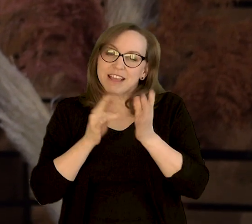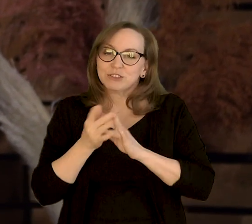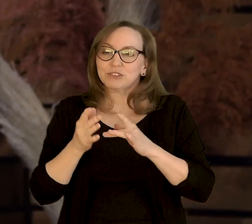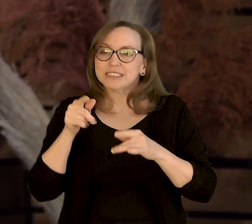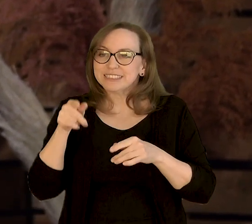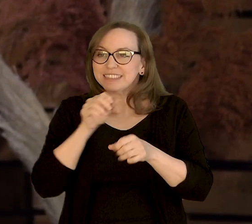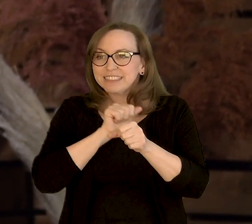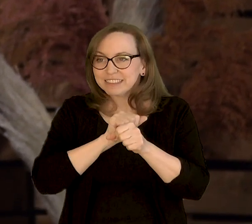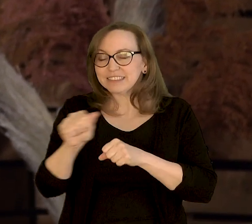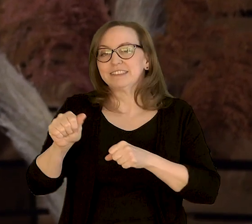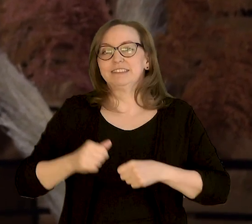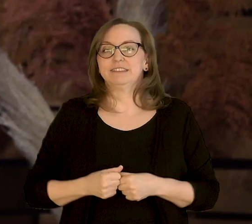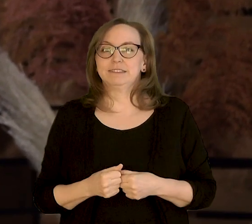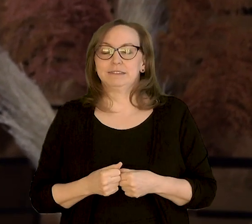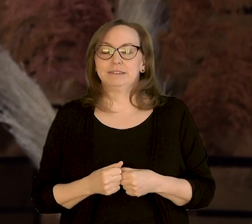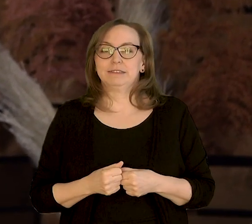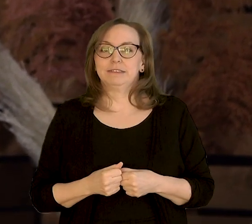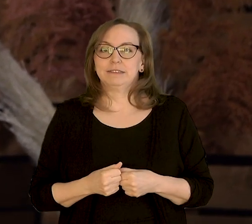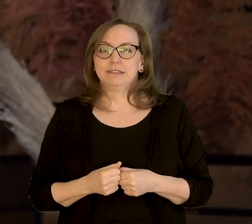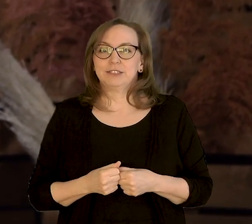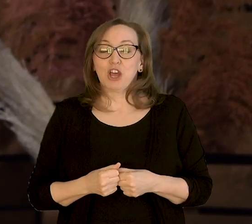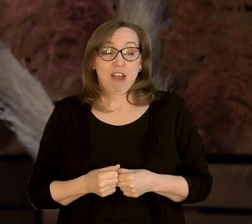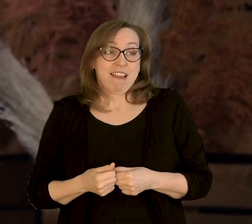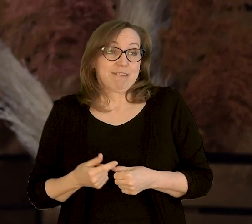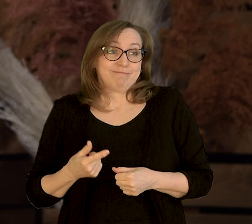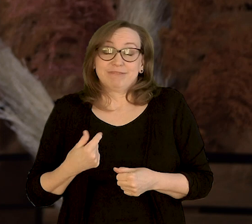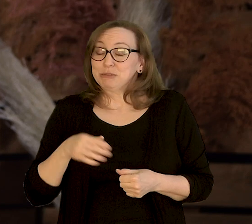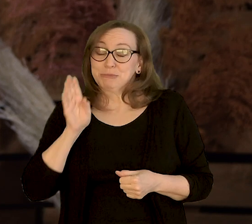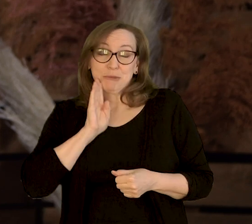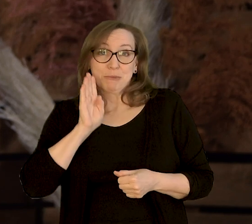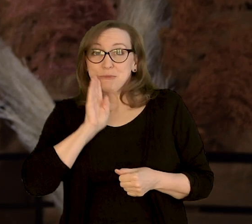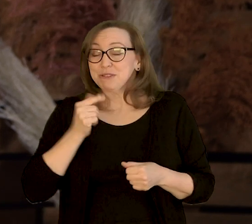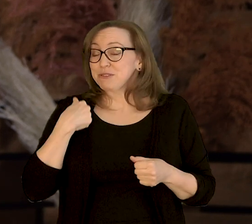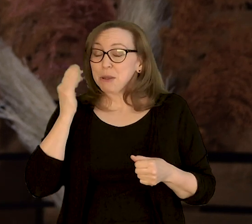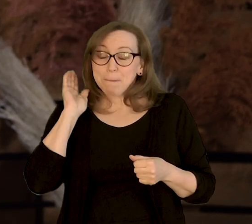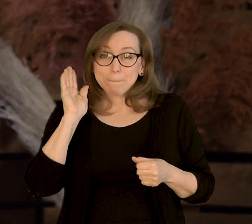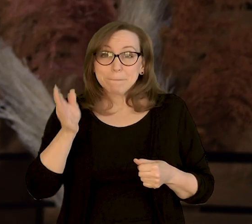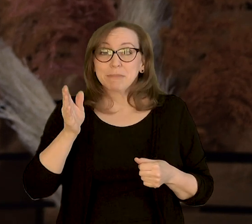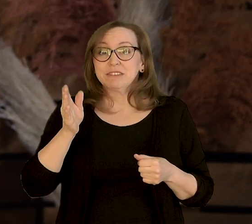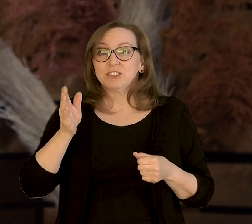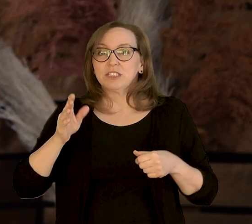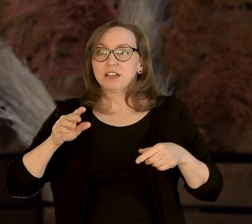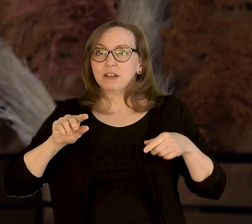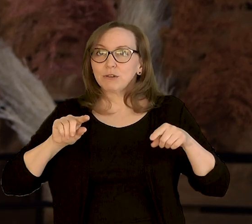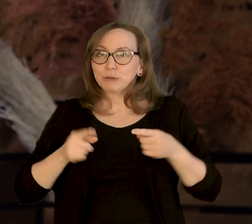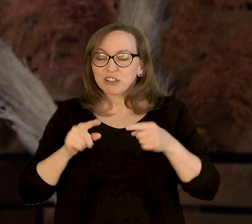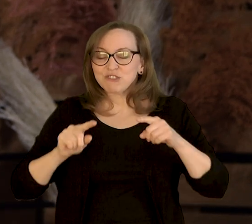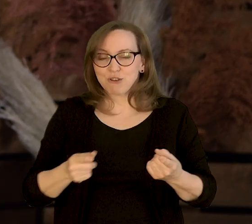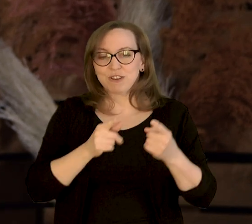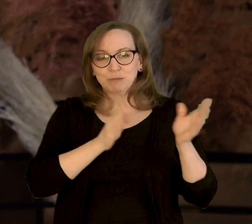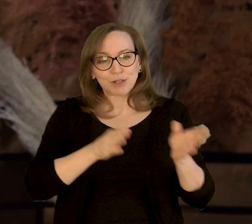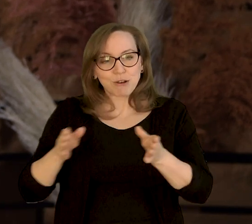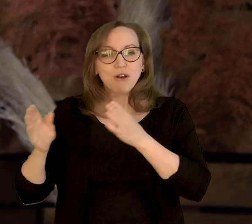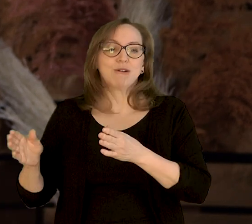jest prawdopodobieństwo, że ktoś tak zaaranżuje swoje życie, czy czyjeś życie, aby w jego